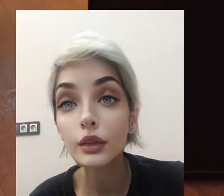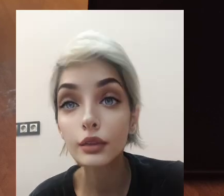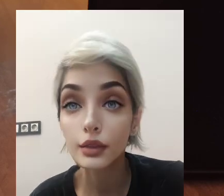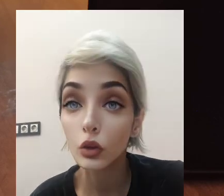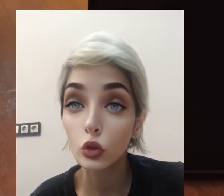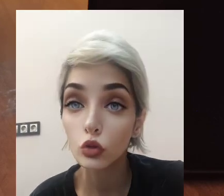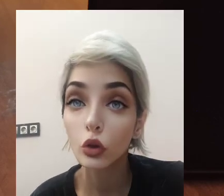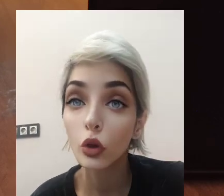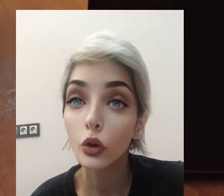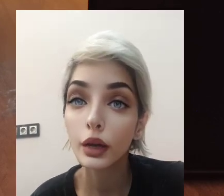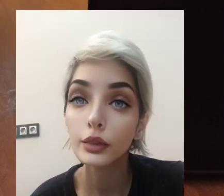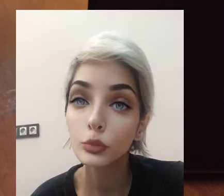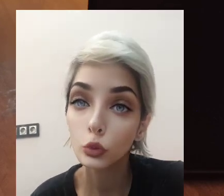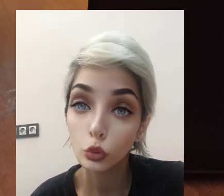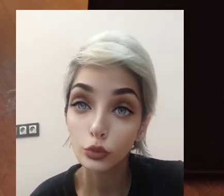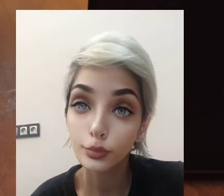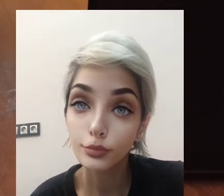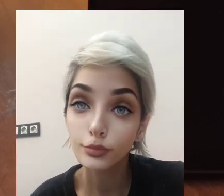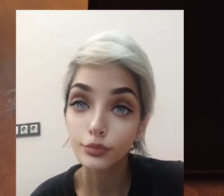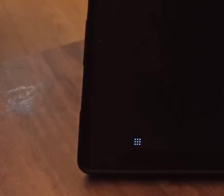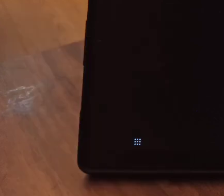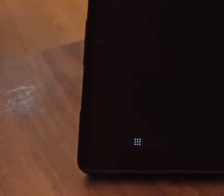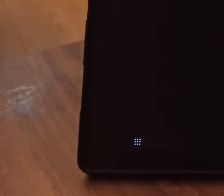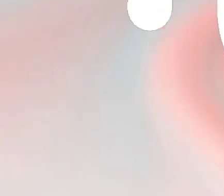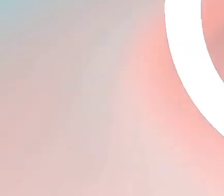در انتظارشون خواهد بود.